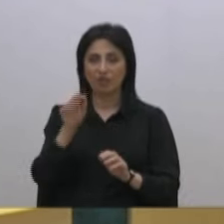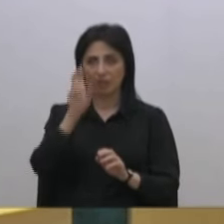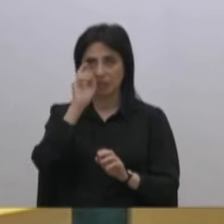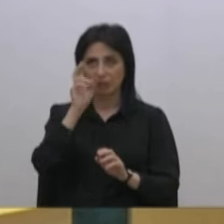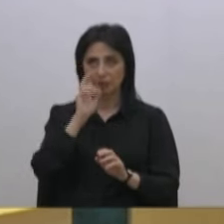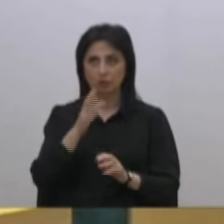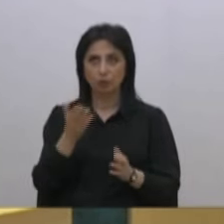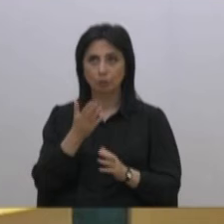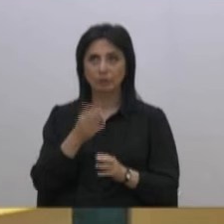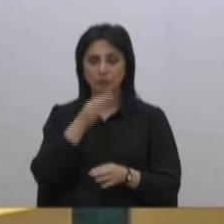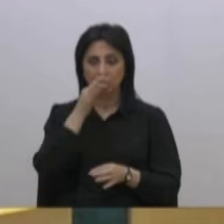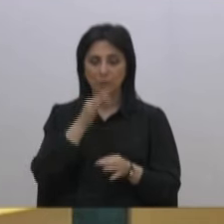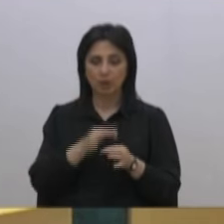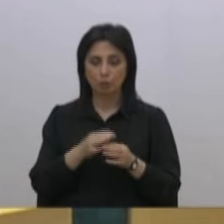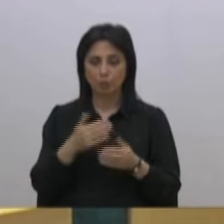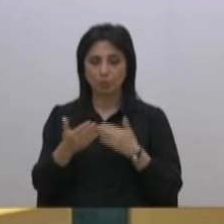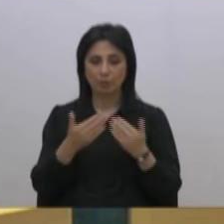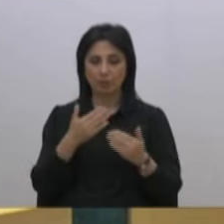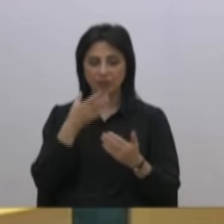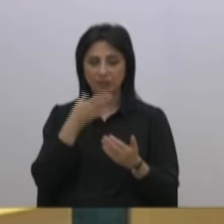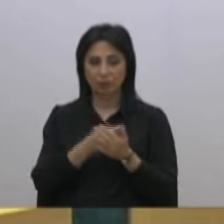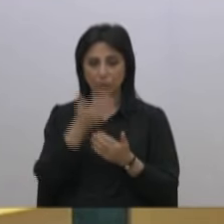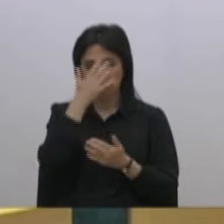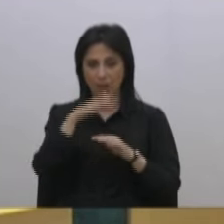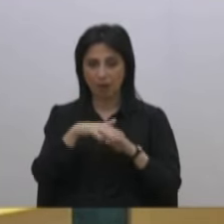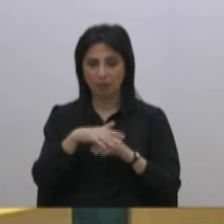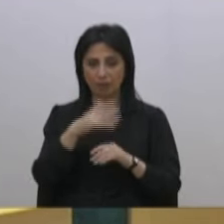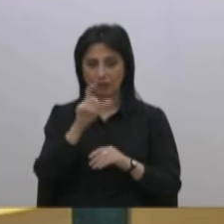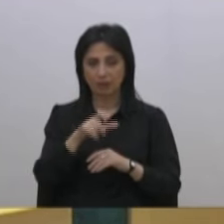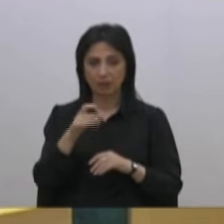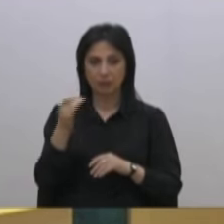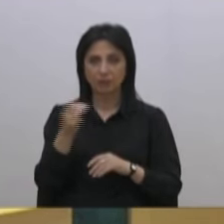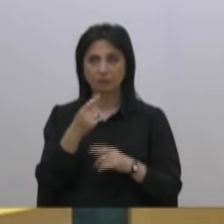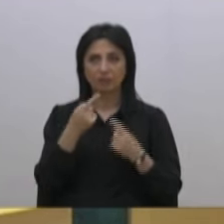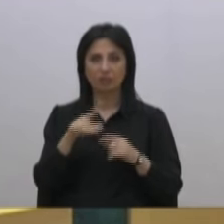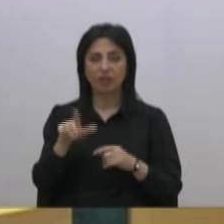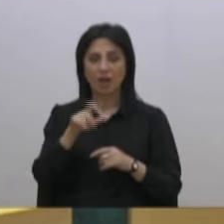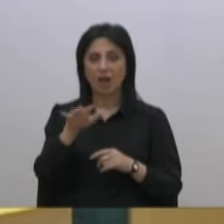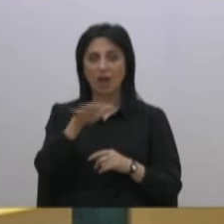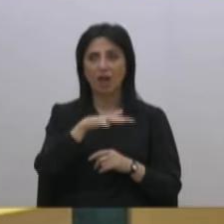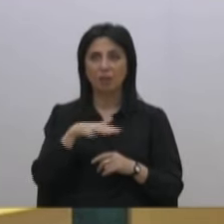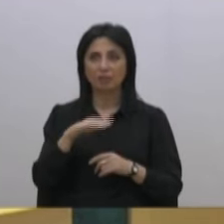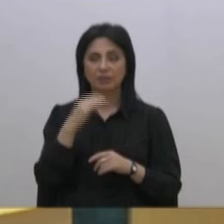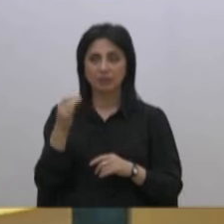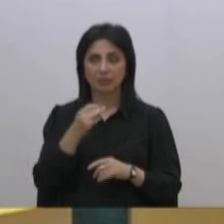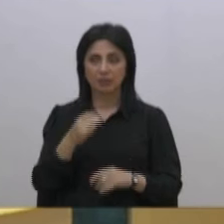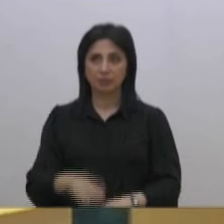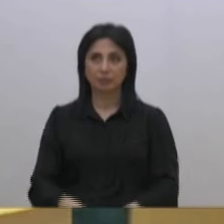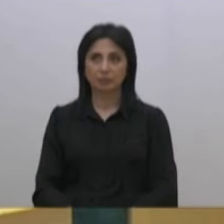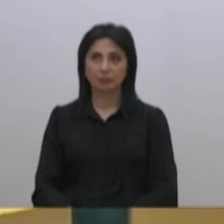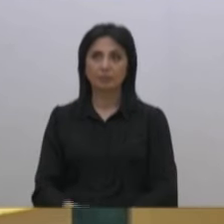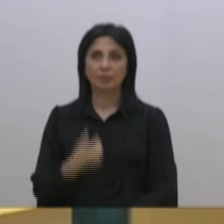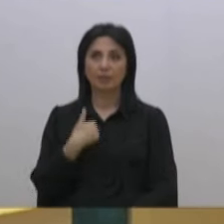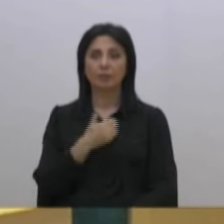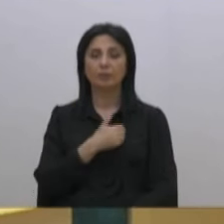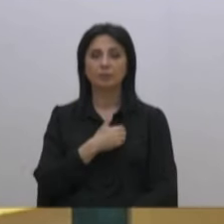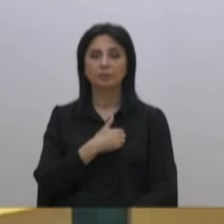სახელმწიფომ, რომელიც პასუხისმგებლობით ეგიდება საკუთარ ხალხს, საკუთარი ხალხის ინტერესებს და სხვა ხალხების ინტერესებს. მე